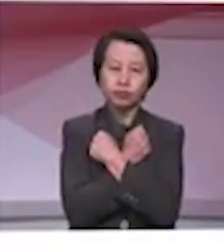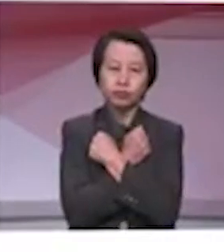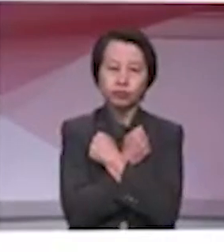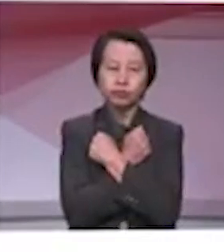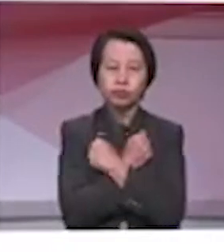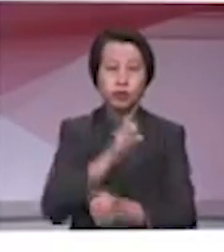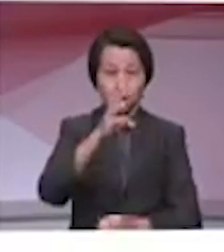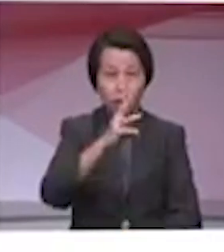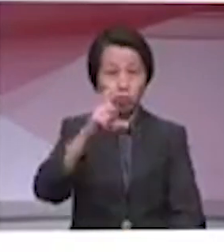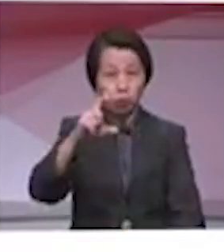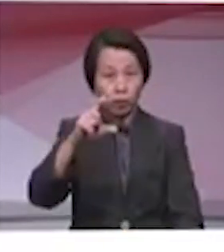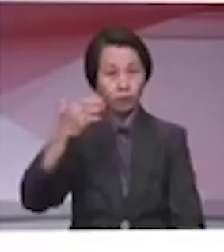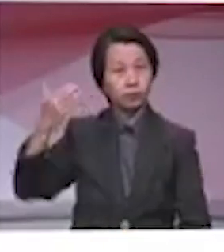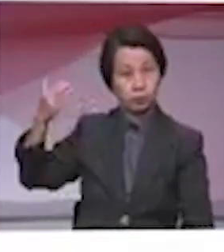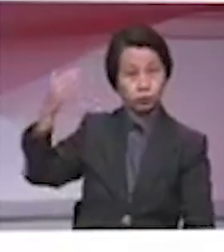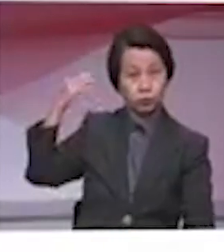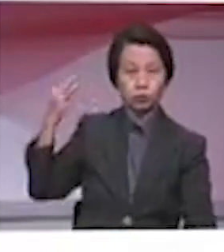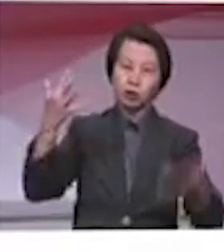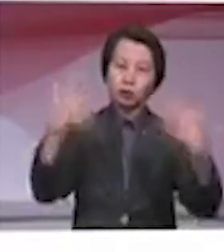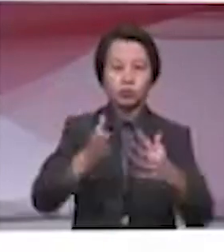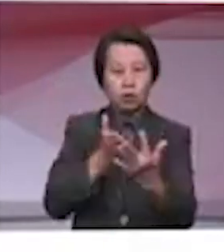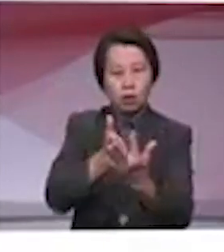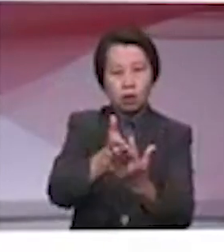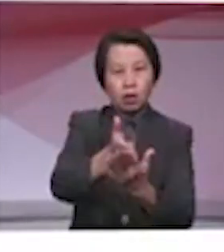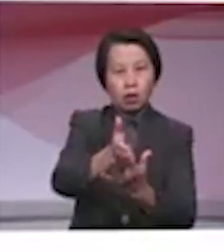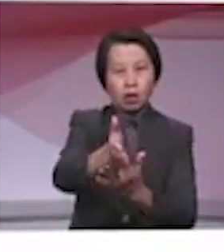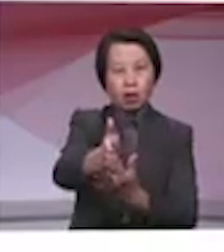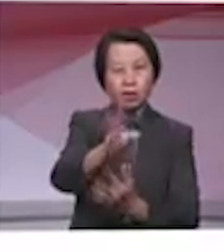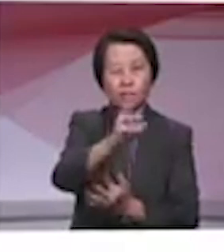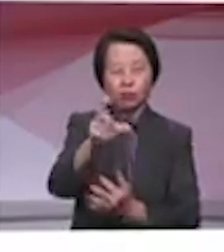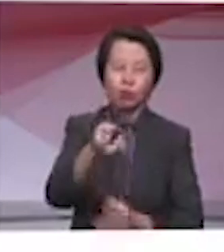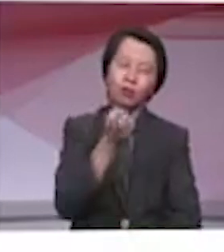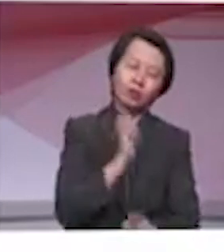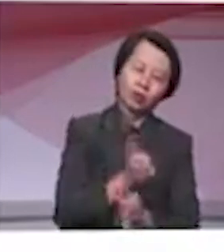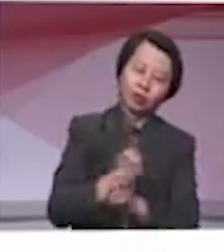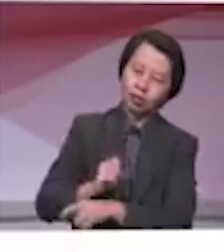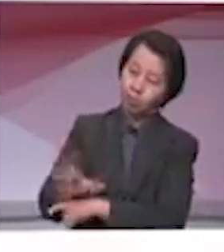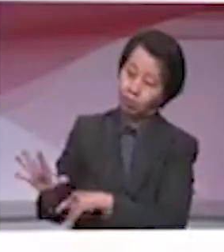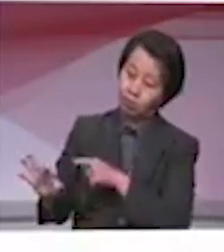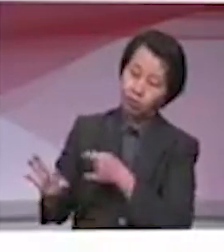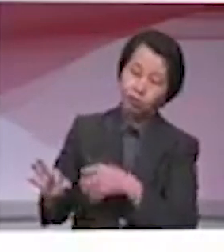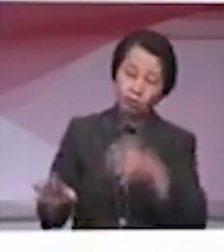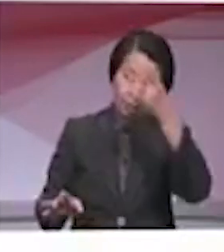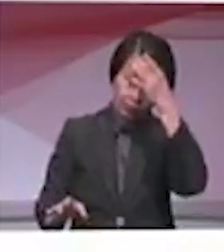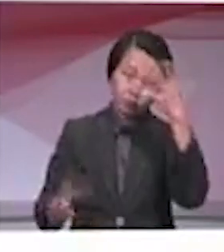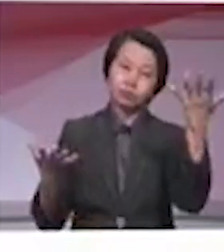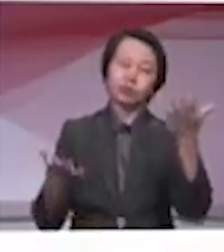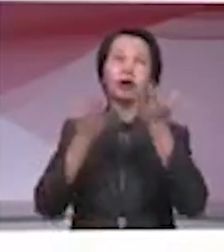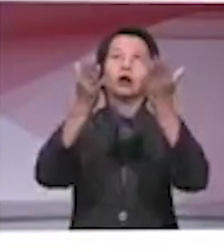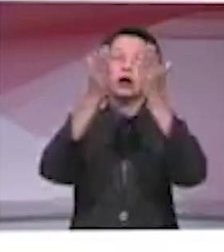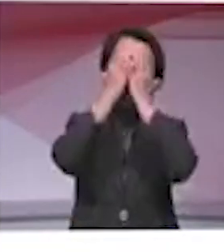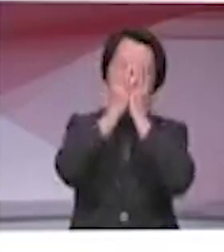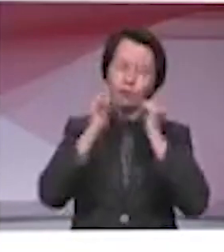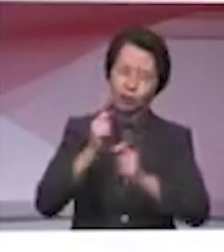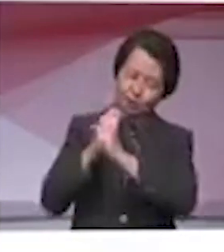selama 6 bulan yang lalu telah kita harungi tempoh yang amat sukar. Alhamdulillah, kita masih